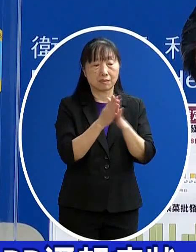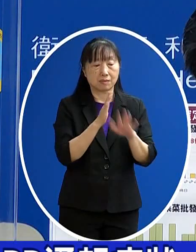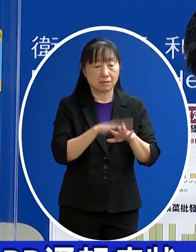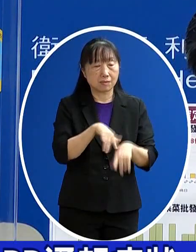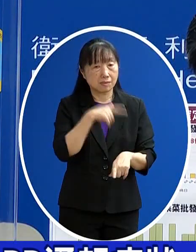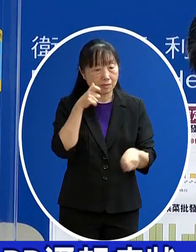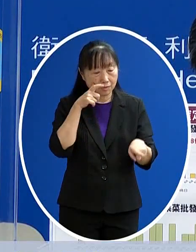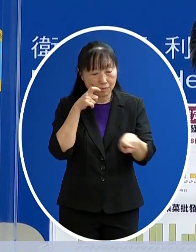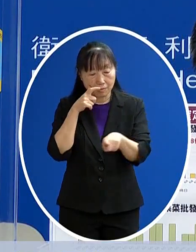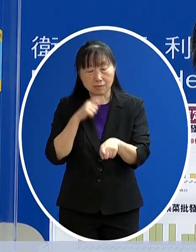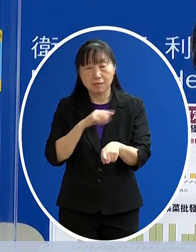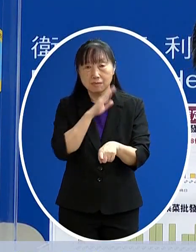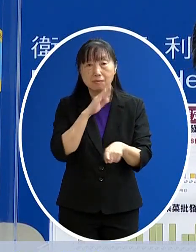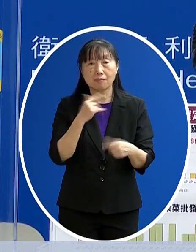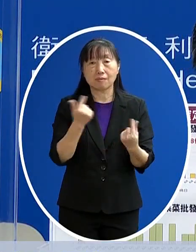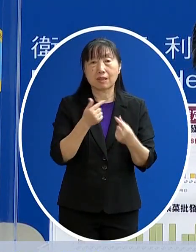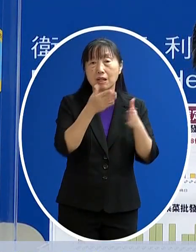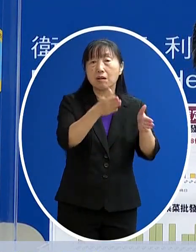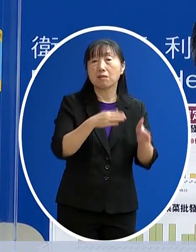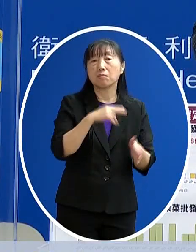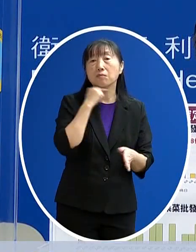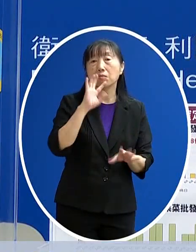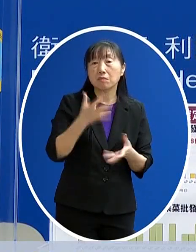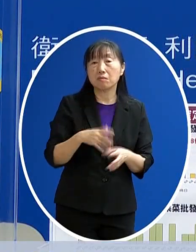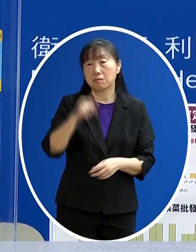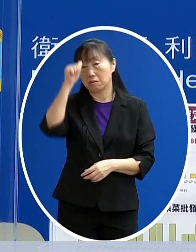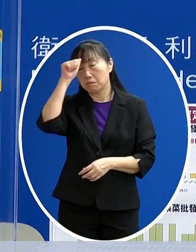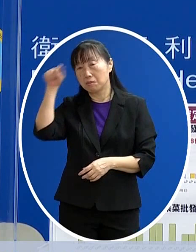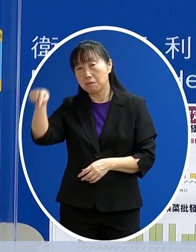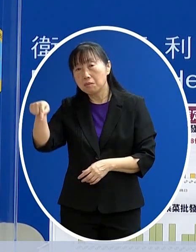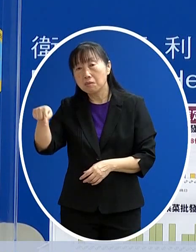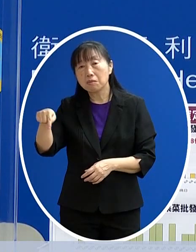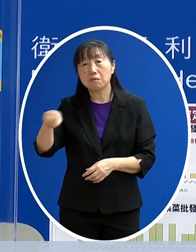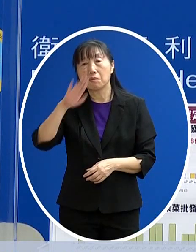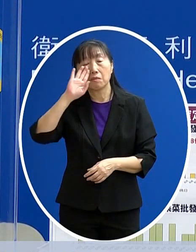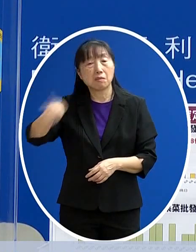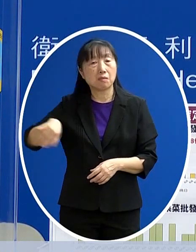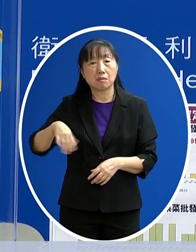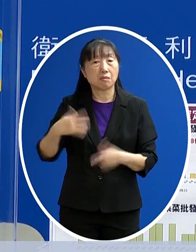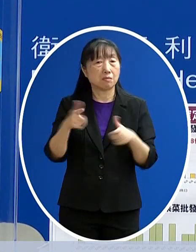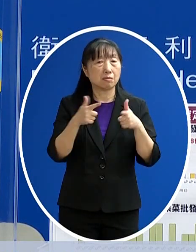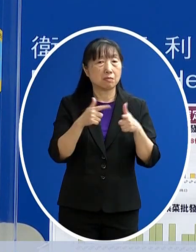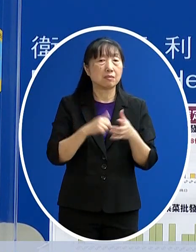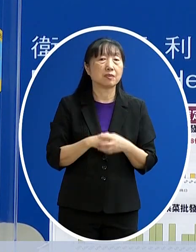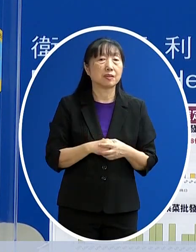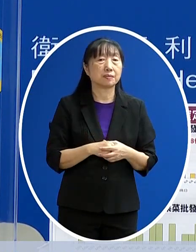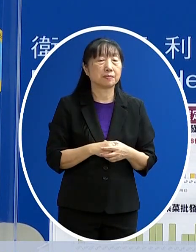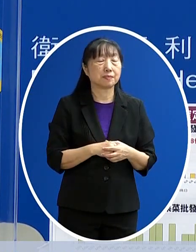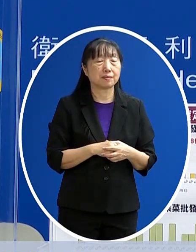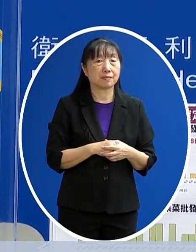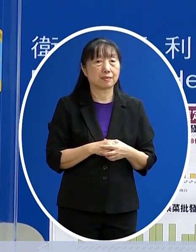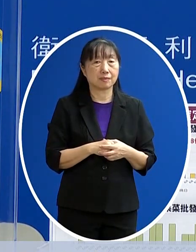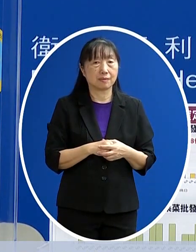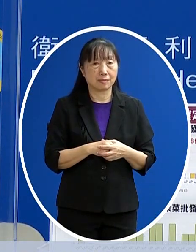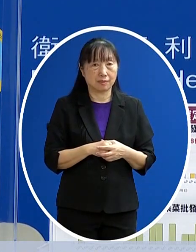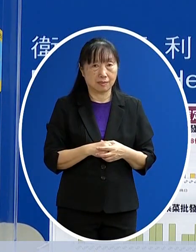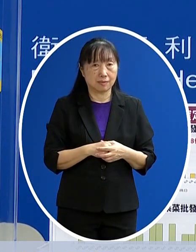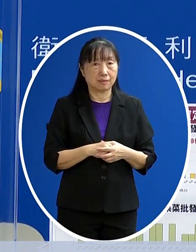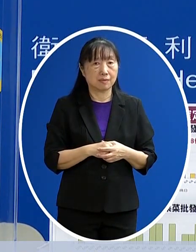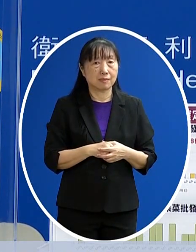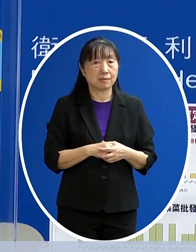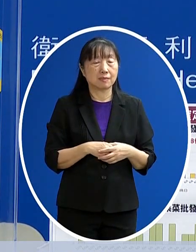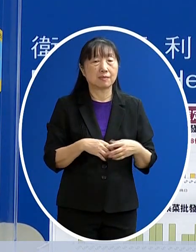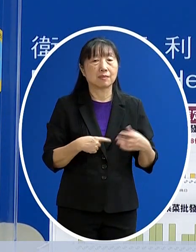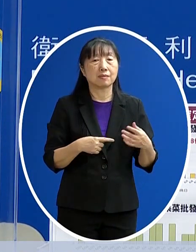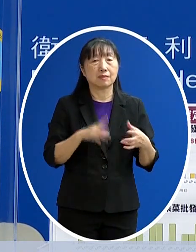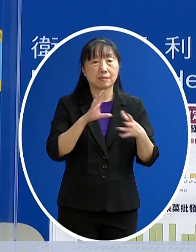我们也并没有说英国的就一定就不值得我们参考，我没有这样的意思哈。那所以在只